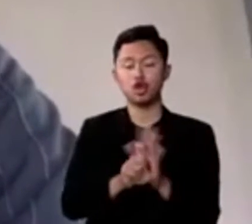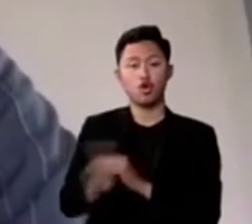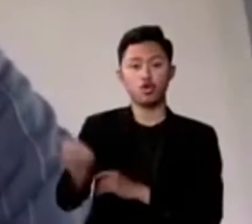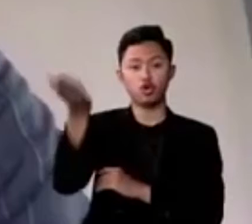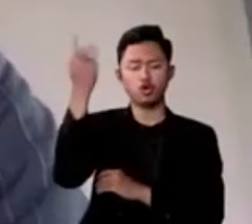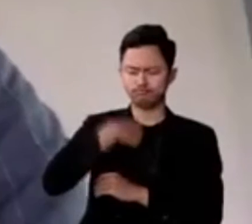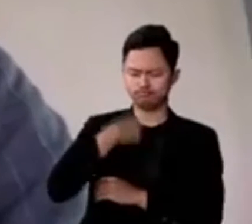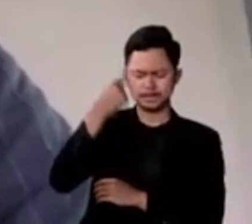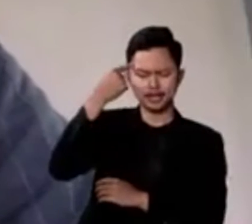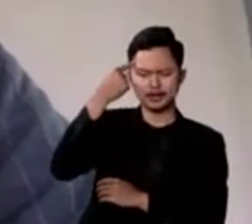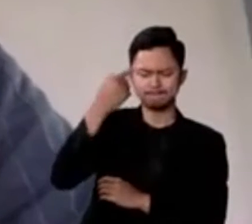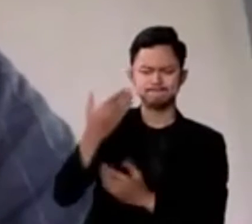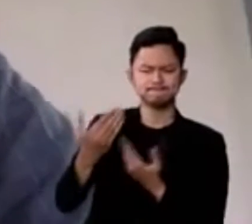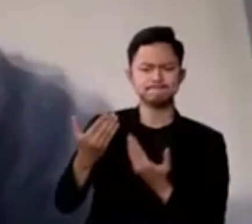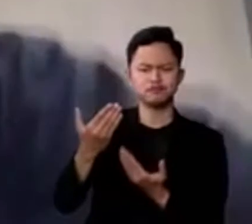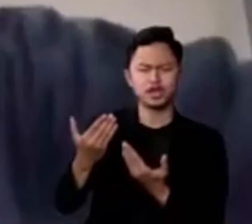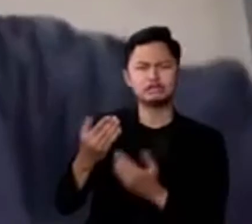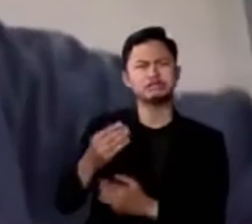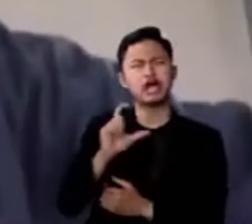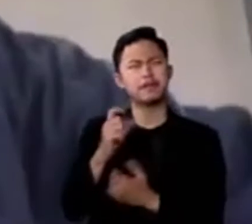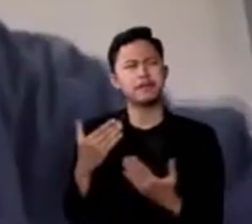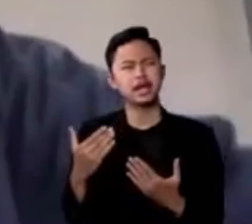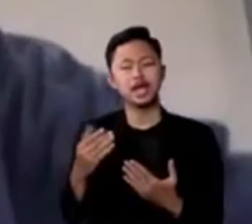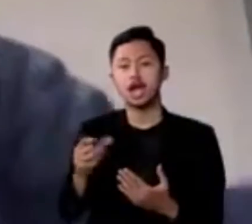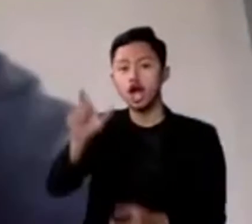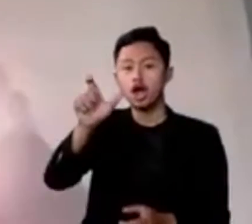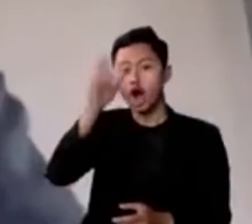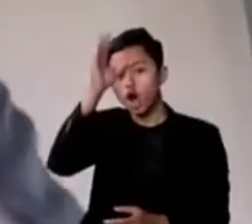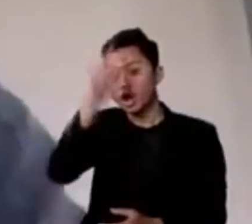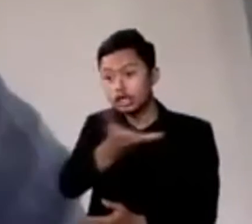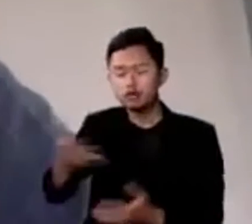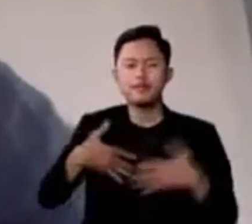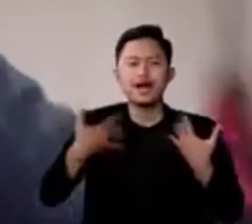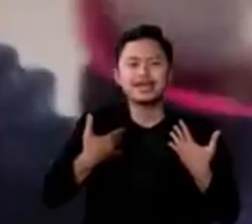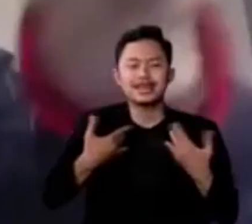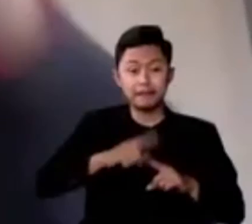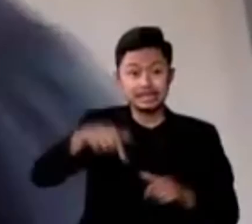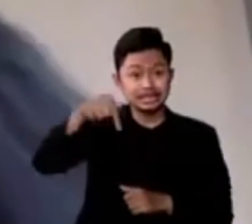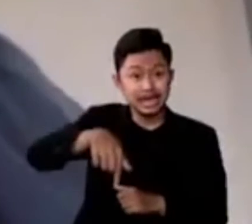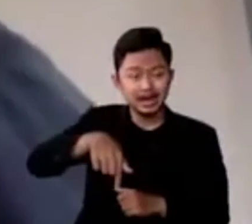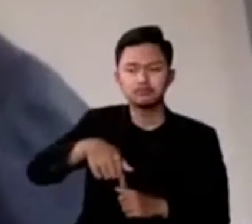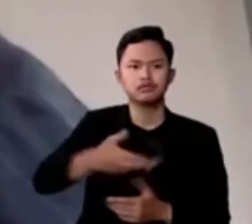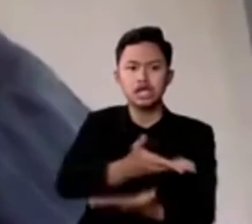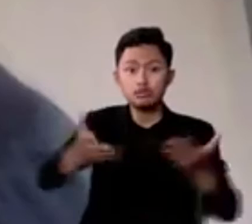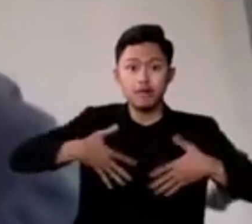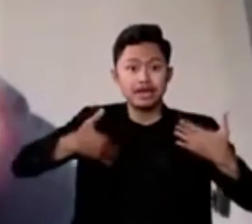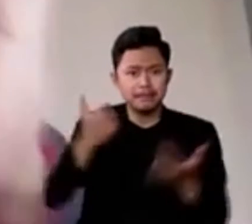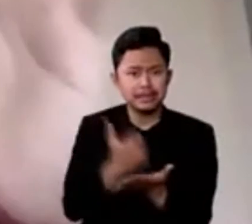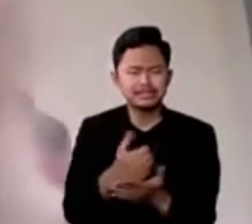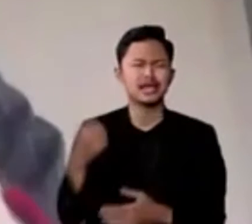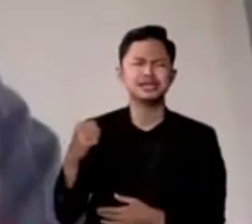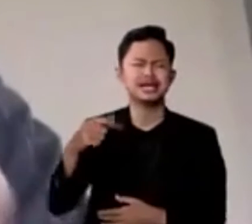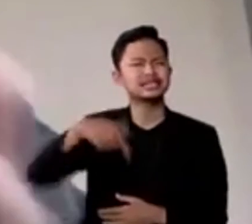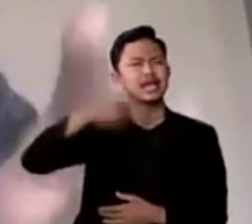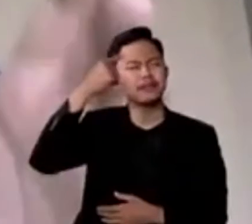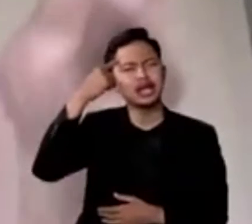kita berpikir mungkin Gimana caranya bikin orang happy tapi kan dengan konteks yang sarankan nggak bisa langsung begitu kita disemir